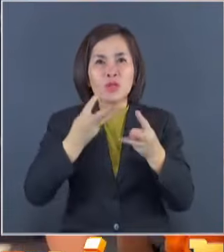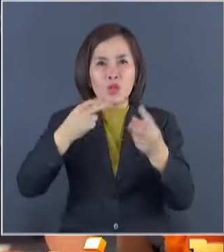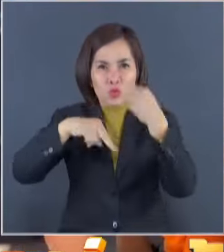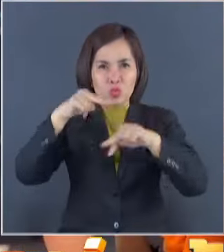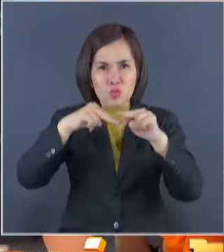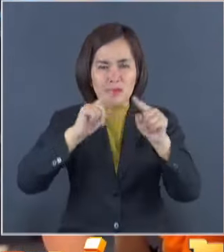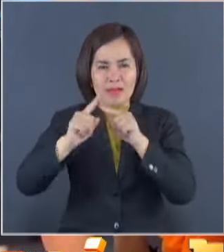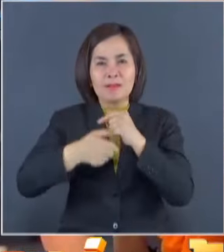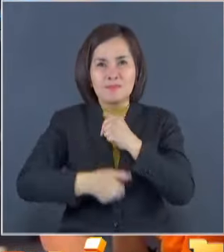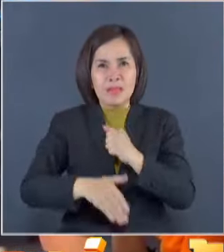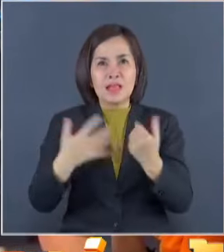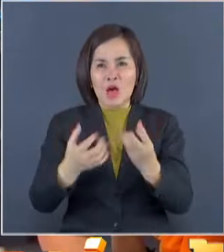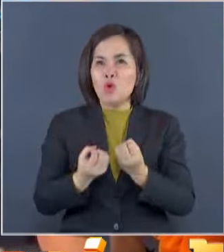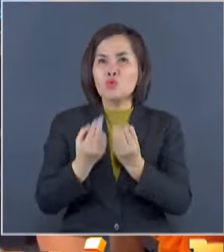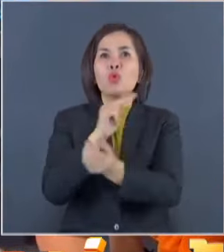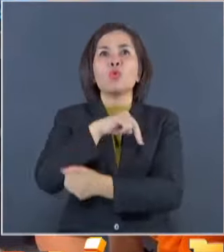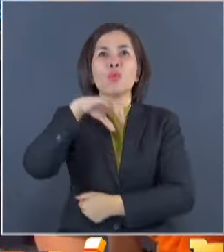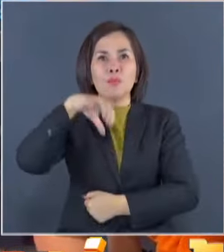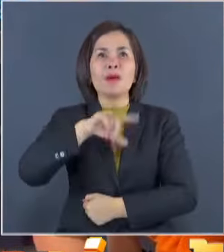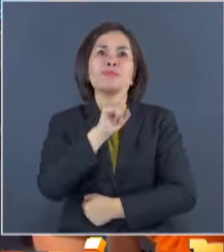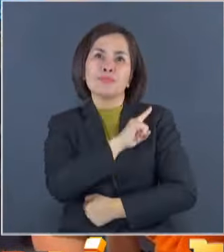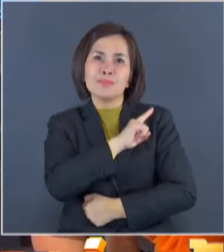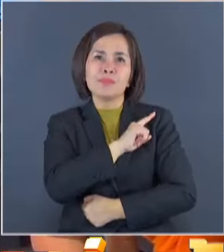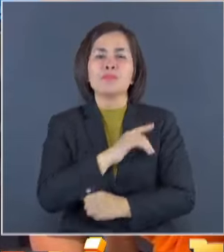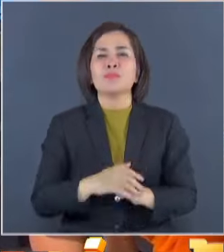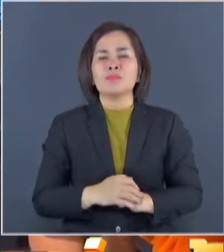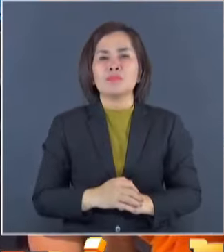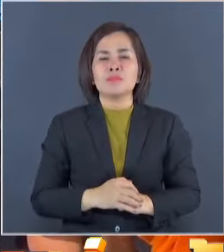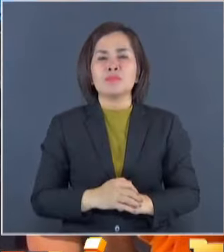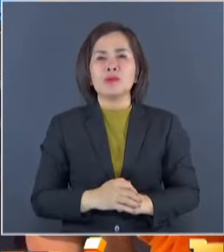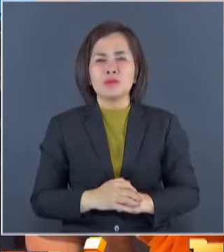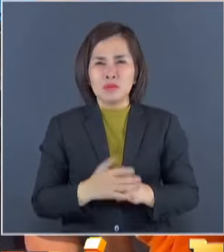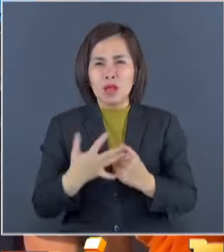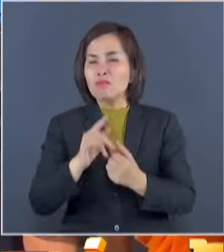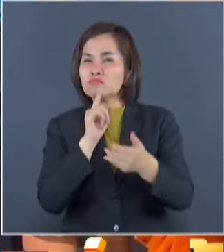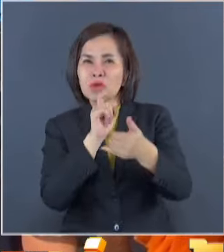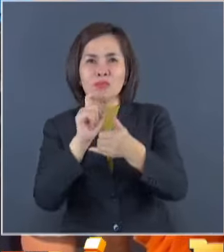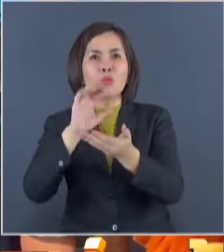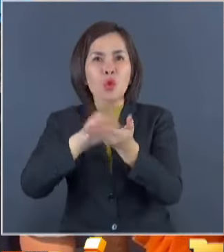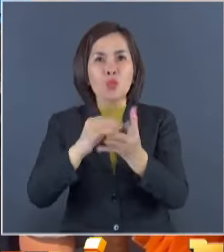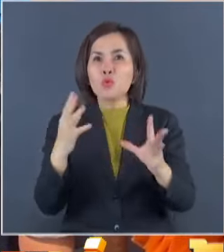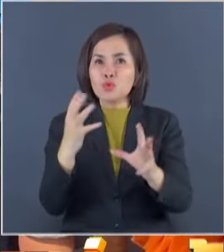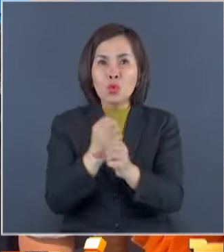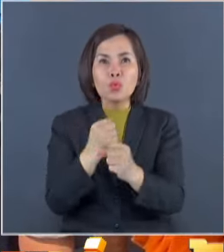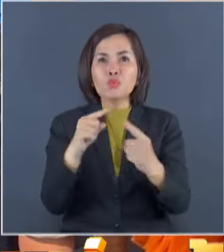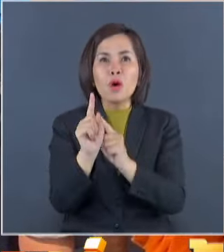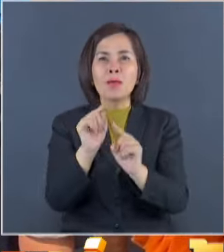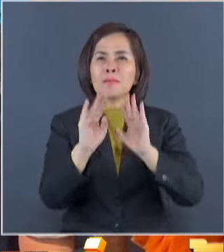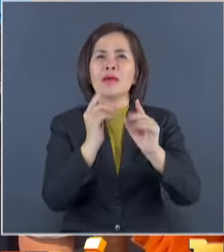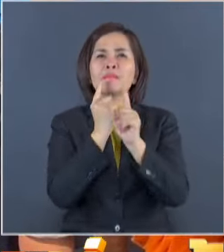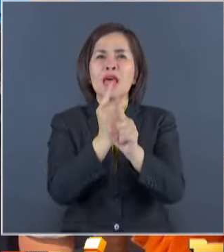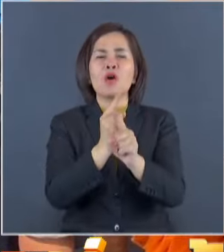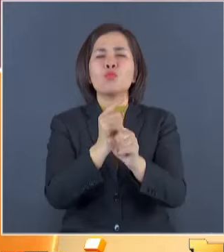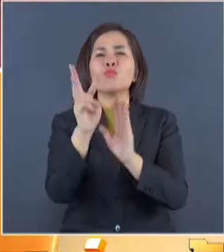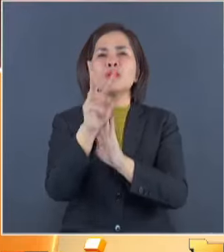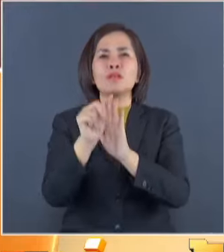เนี่ยส่งยืนยันที่โรงพยาบาลสมเด็จพระยุพราชกระนวลเจ้าอาวาสก็ได้สอบปากคำแล้ววินิจฉัยเทียบพระธรรมวินัยเห็น